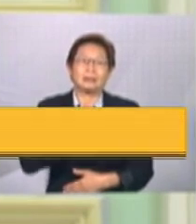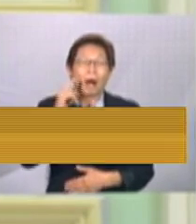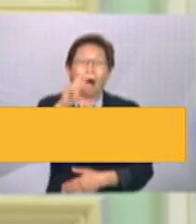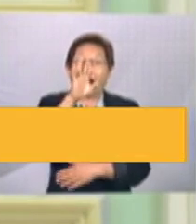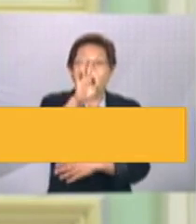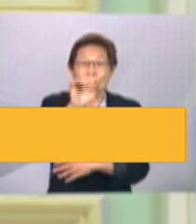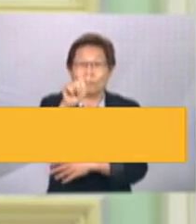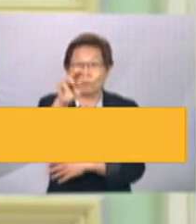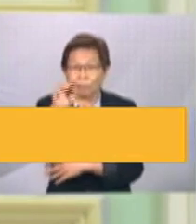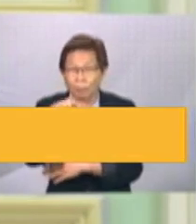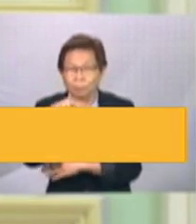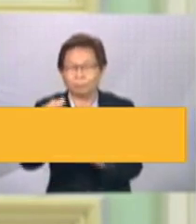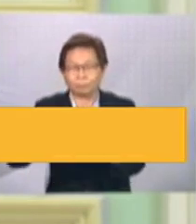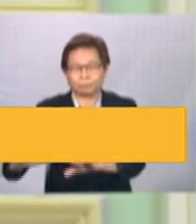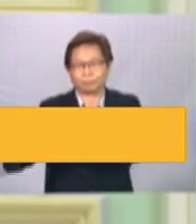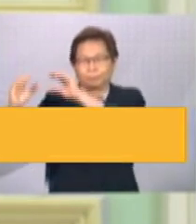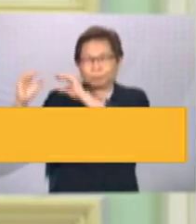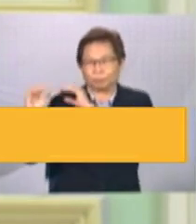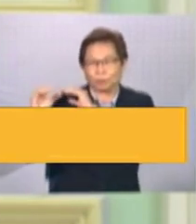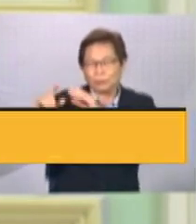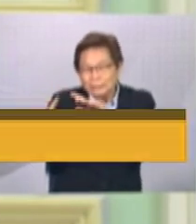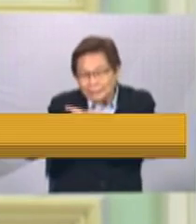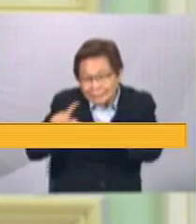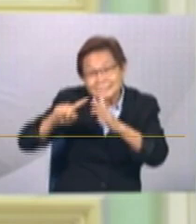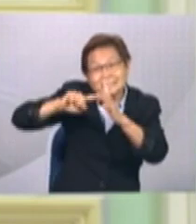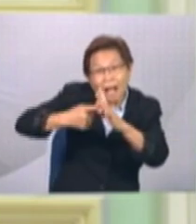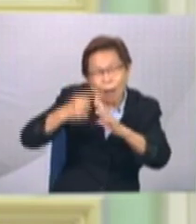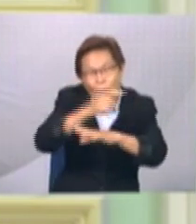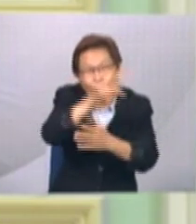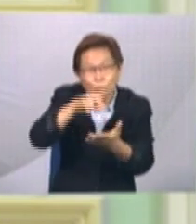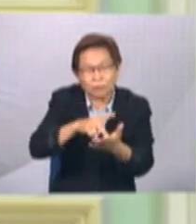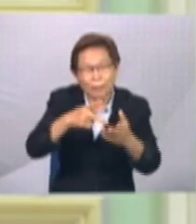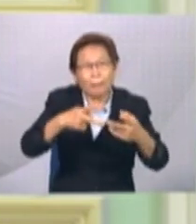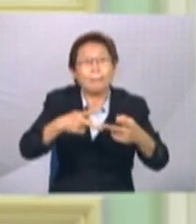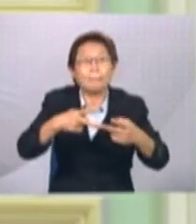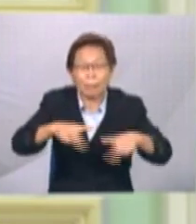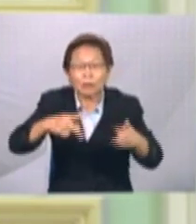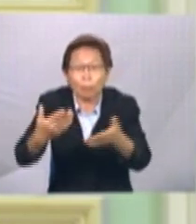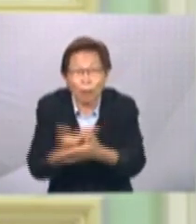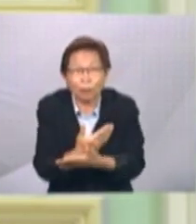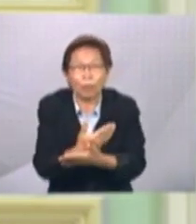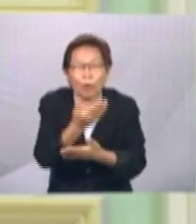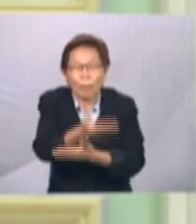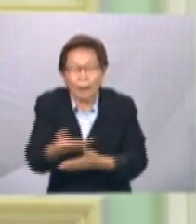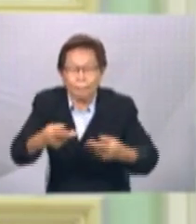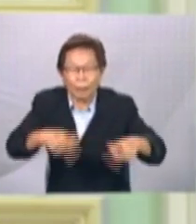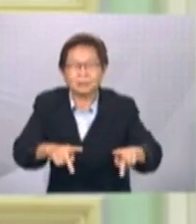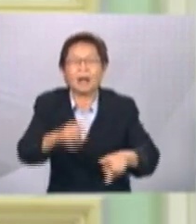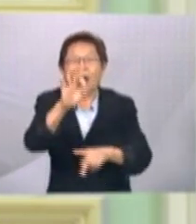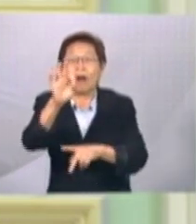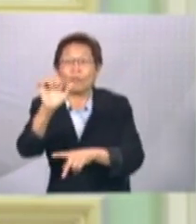peranan ini untuk menunjukkan pusat jualan baru yaitu untuk barangan basah dan Pak mau akan